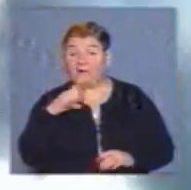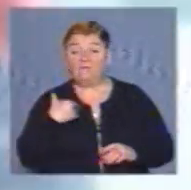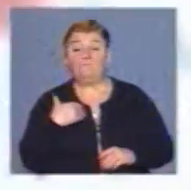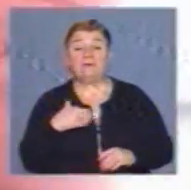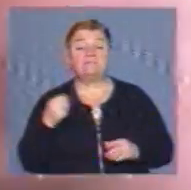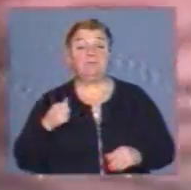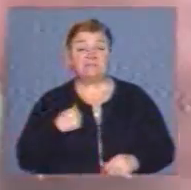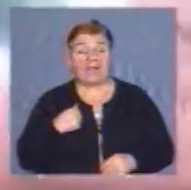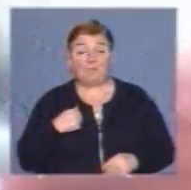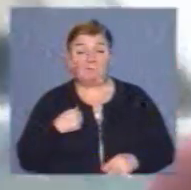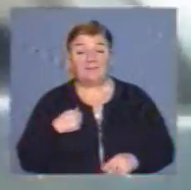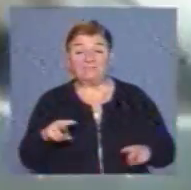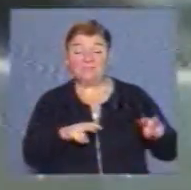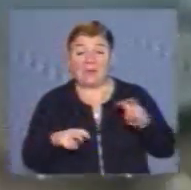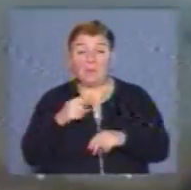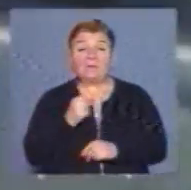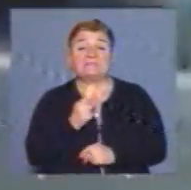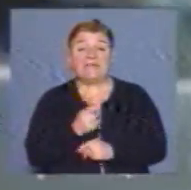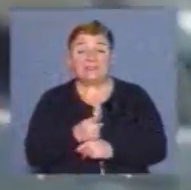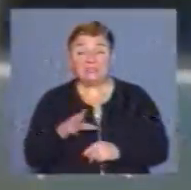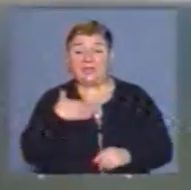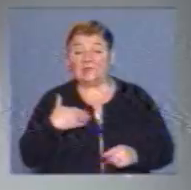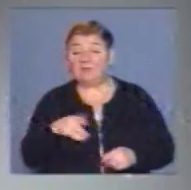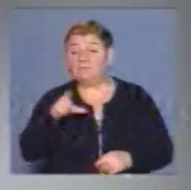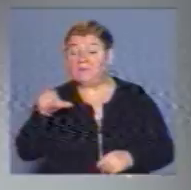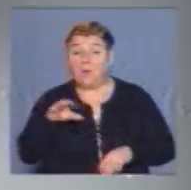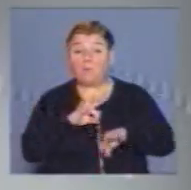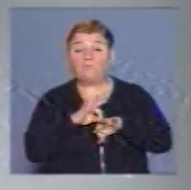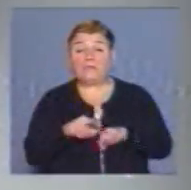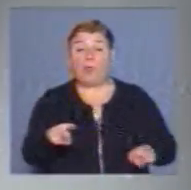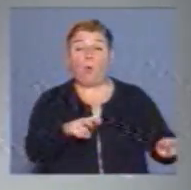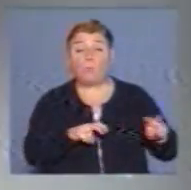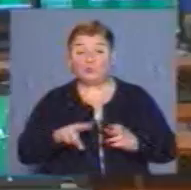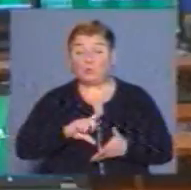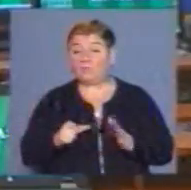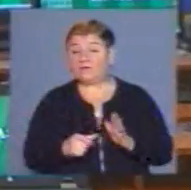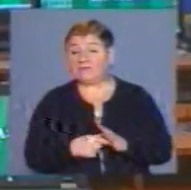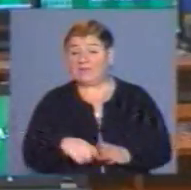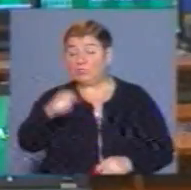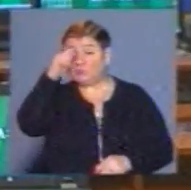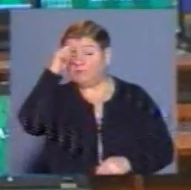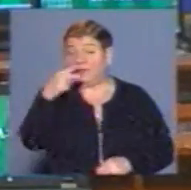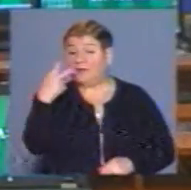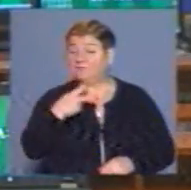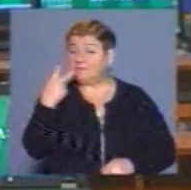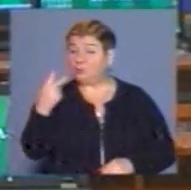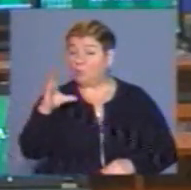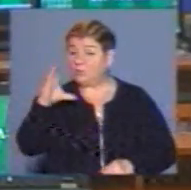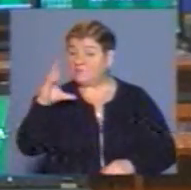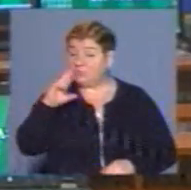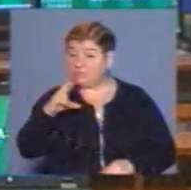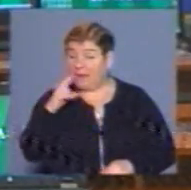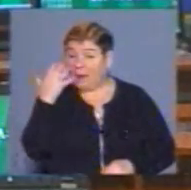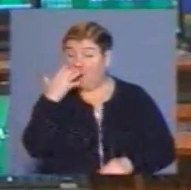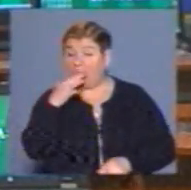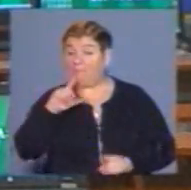з бійцями роти поліції особливого призначення та кінологами провели обшук у квартирі чоловіка вчора, 22 січня. Підозрюваний